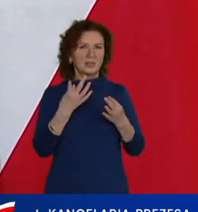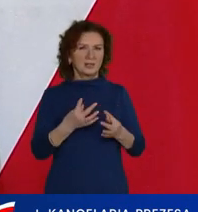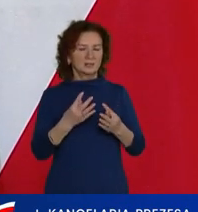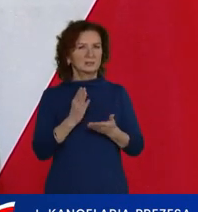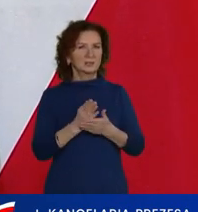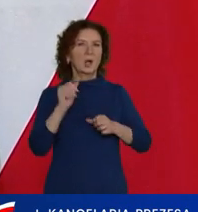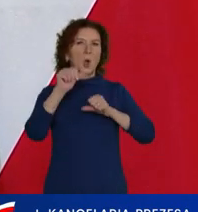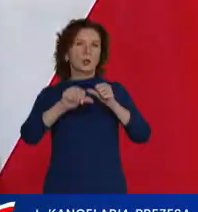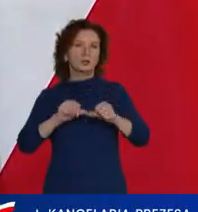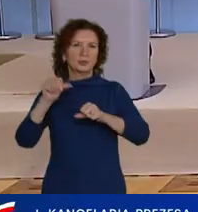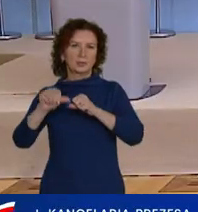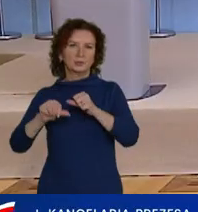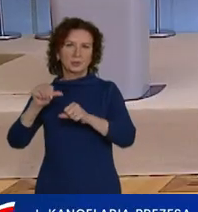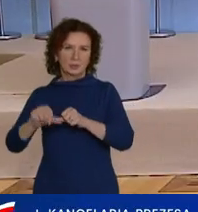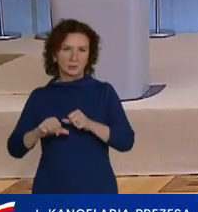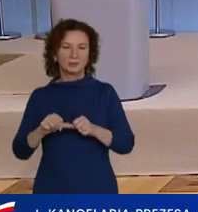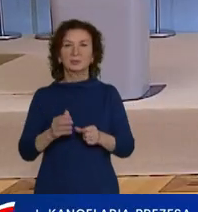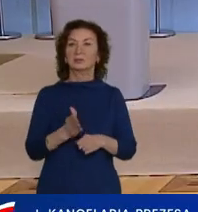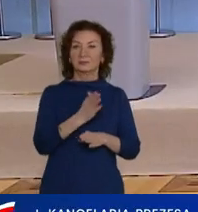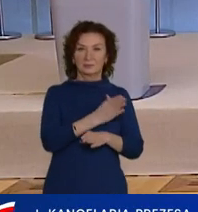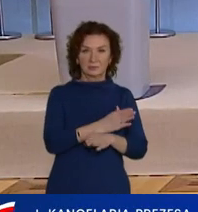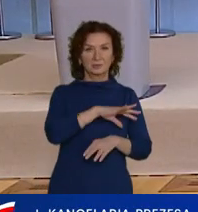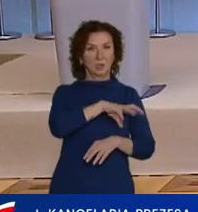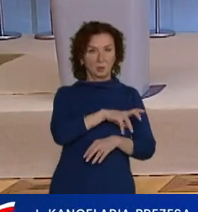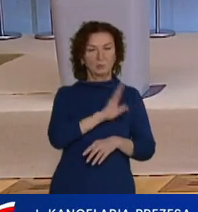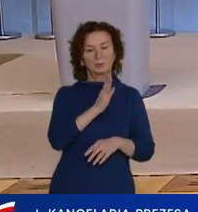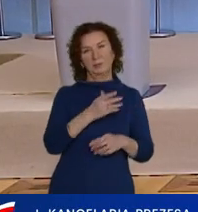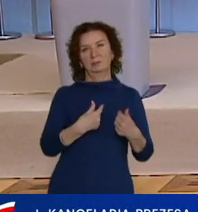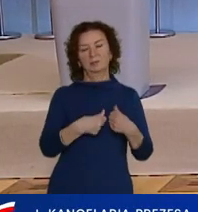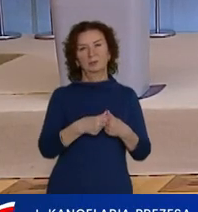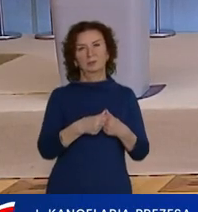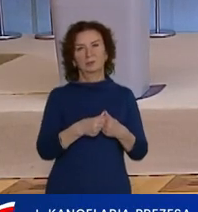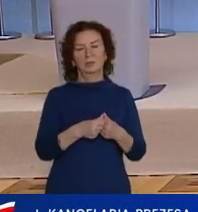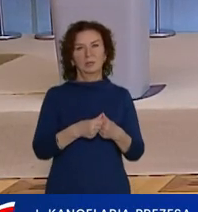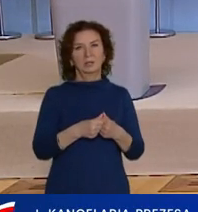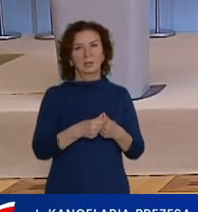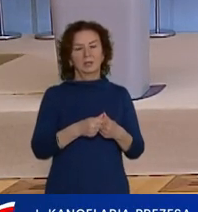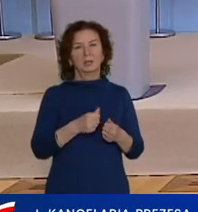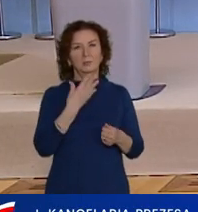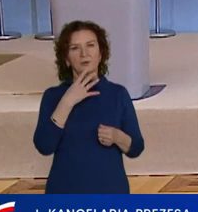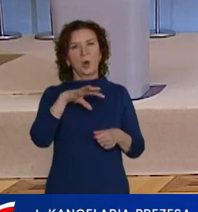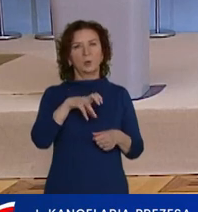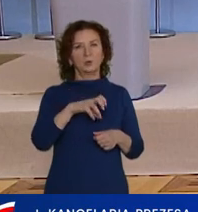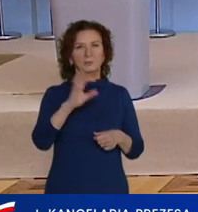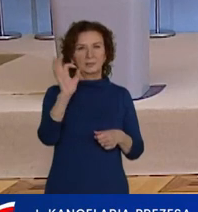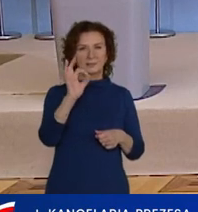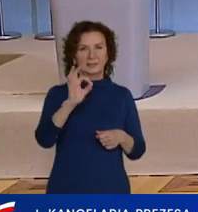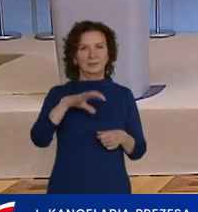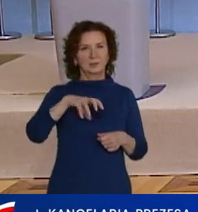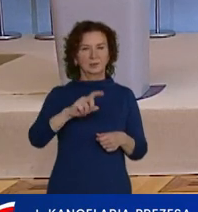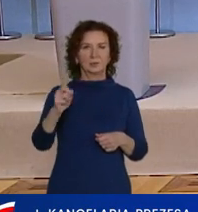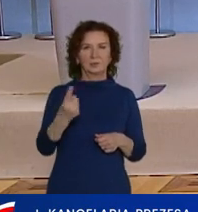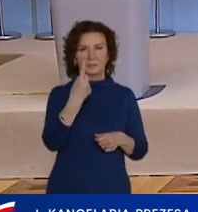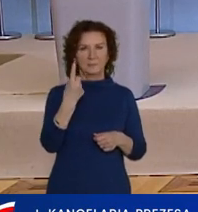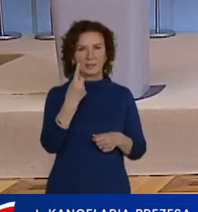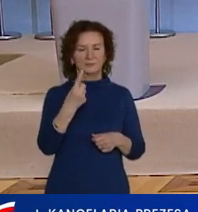a dotychczasowe grupy, które oczywiście zostaną obsłużone, to mówię o grupach zerowej, pierwszej, czyli tych